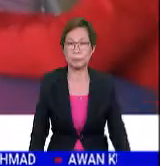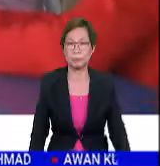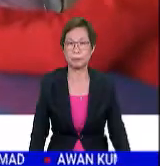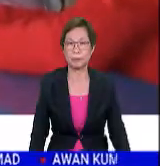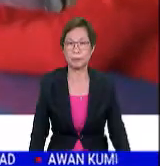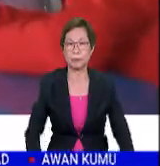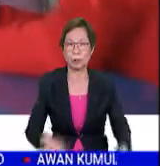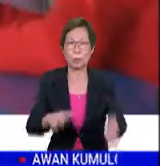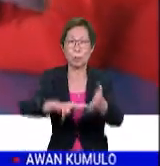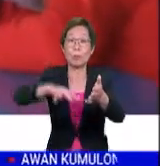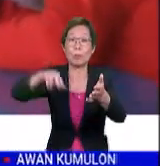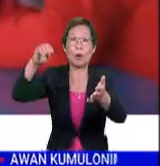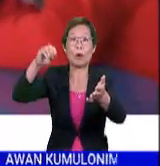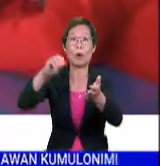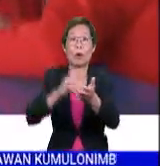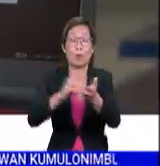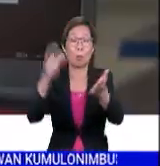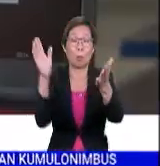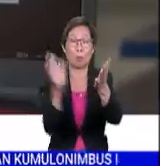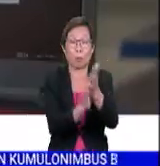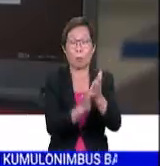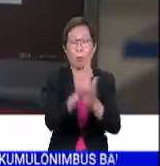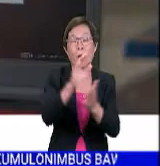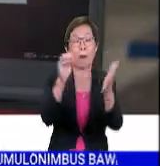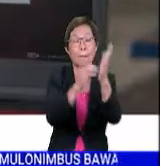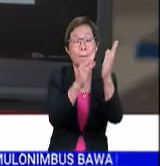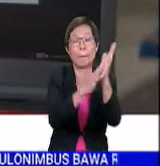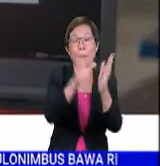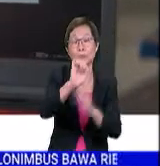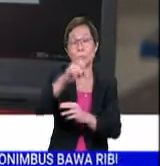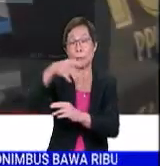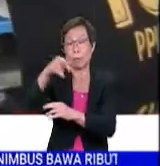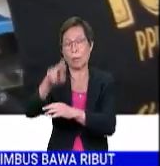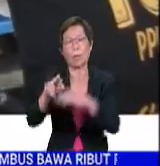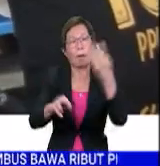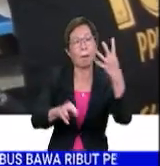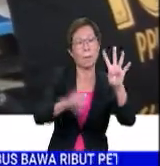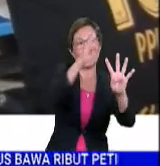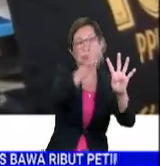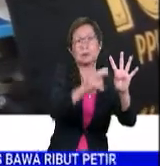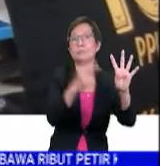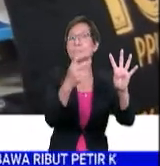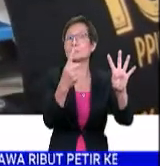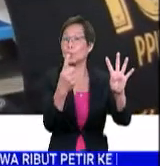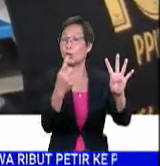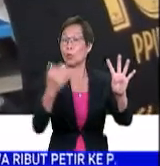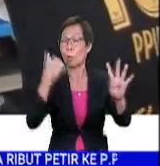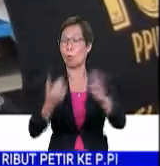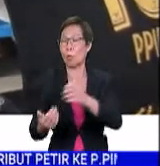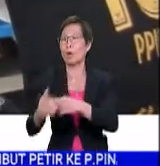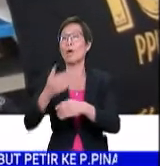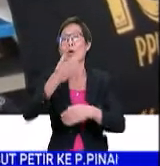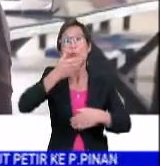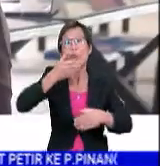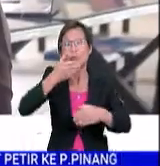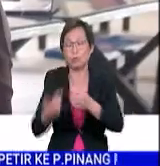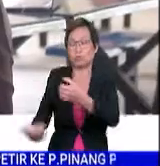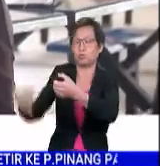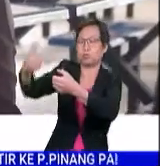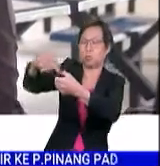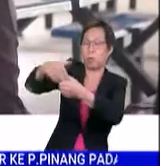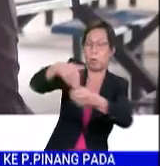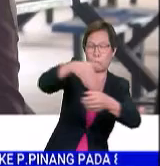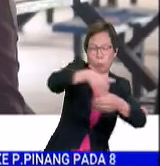Selepas diwartakan Suruhanjaya Pilihan Raya SPR pada 14 Januari lalu, penglibatan anak muda dalam pilihan